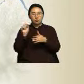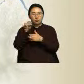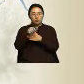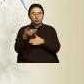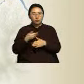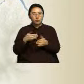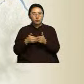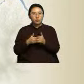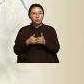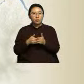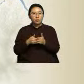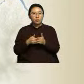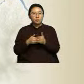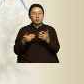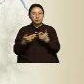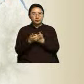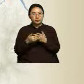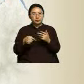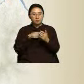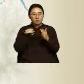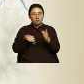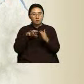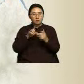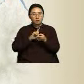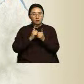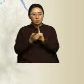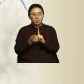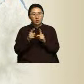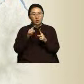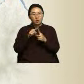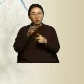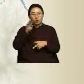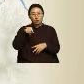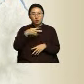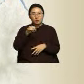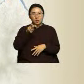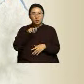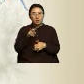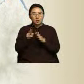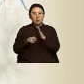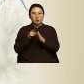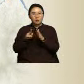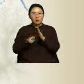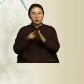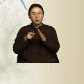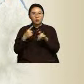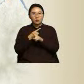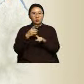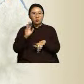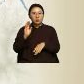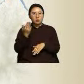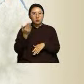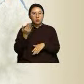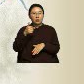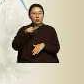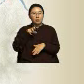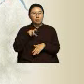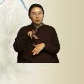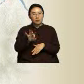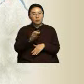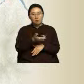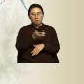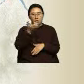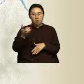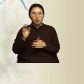씁니다 자선과 남이섬 통과 내신 두밀리 에서 경춘국도 와 교차되어 가평 업을 오해한 뒤